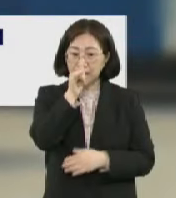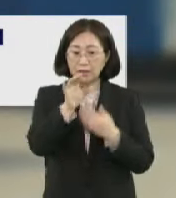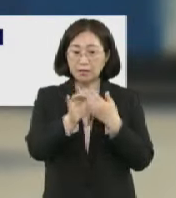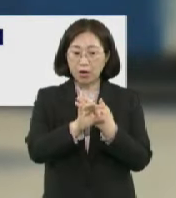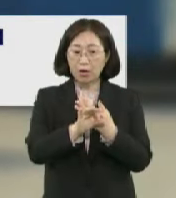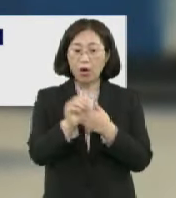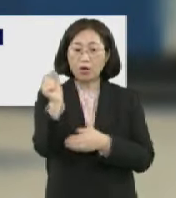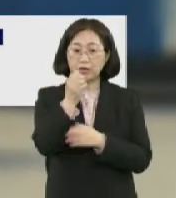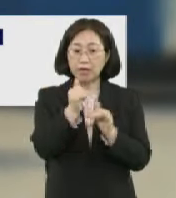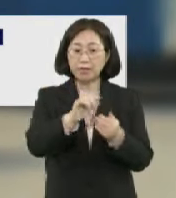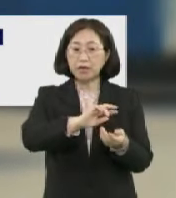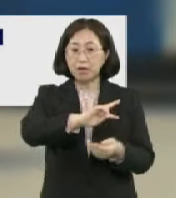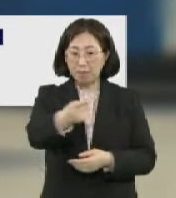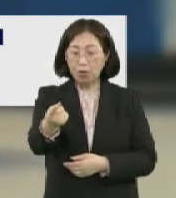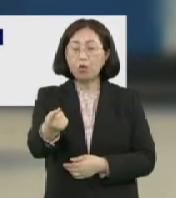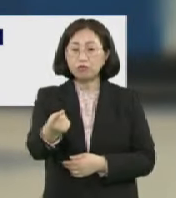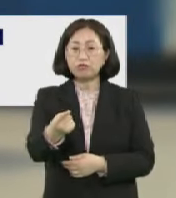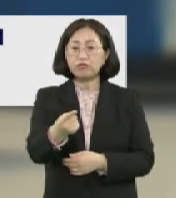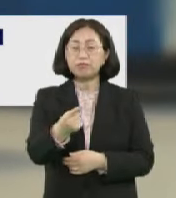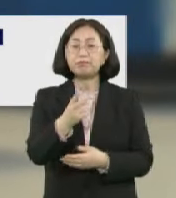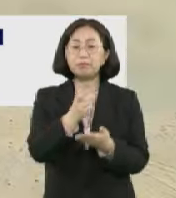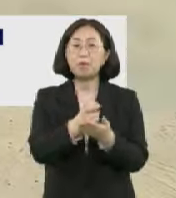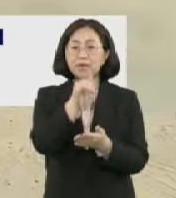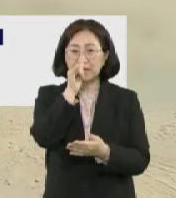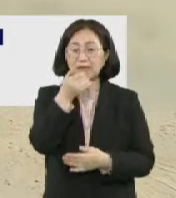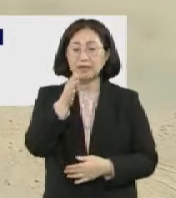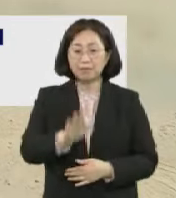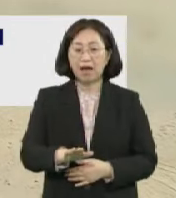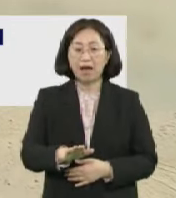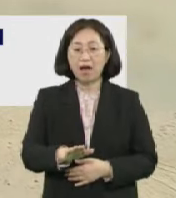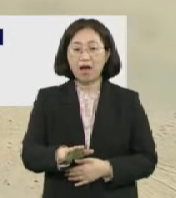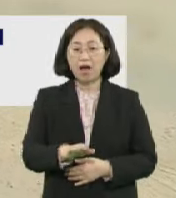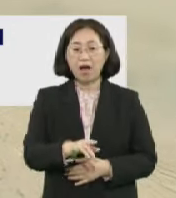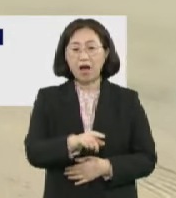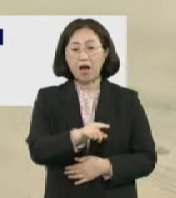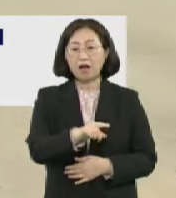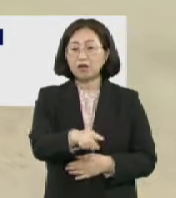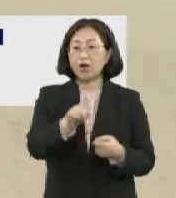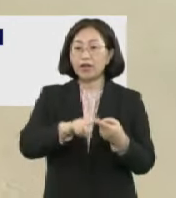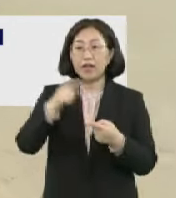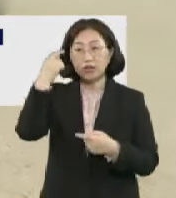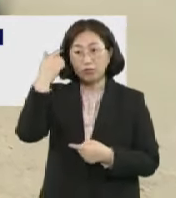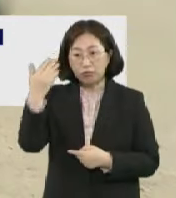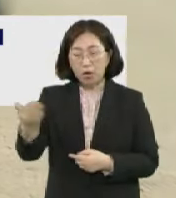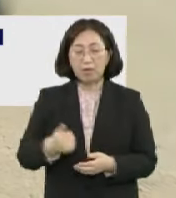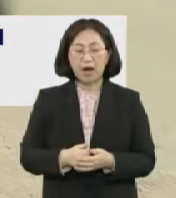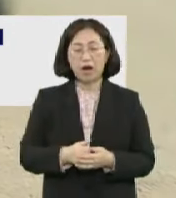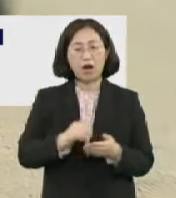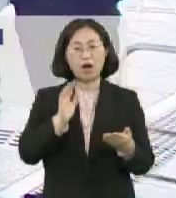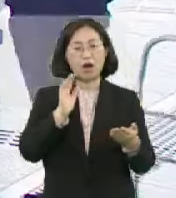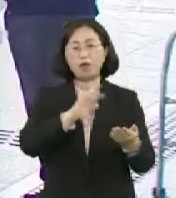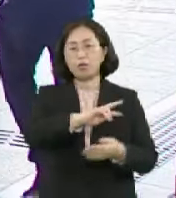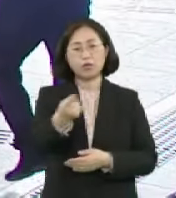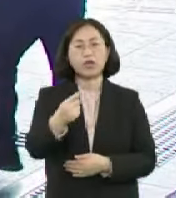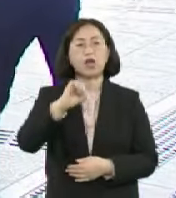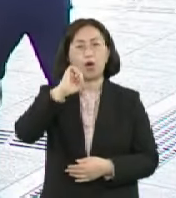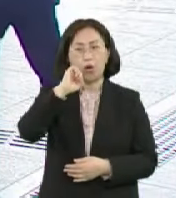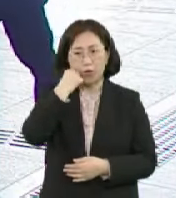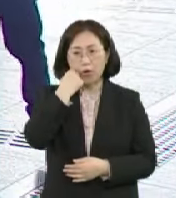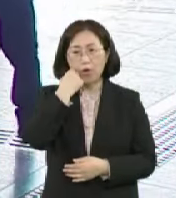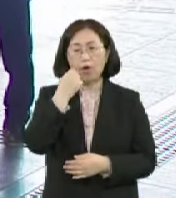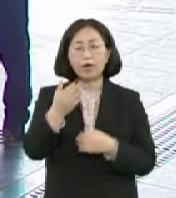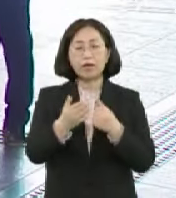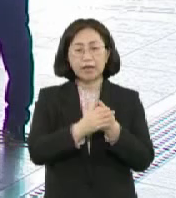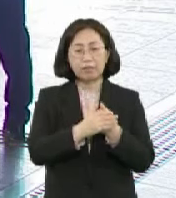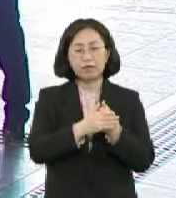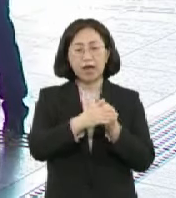기사를 교체하는 게 매뉴얼이라고 밝혔지만 취재진이 A씨의 사례를 되묻자 교체하기 어려운 상황이라 매뉴얼을 지키지